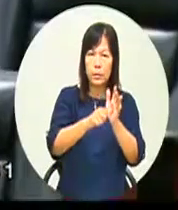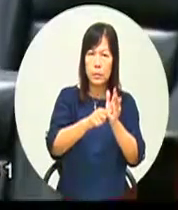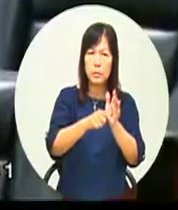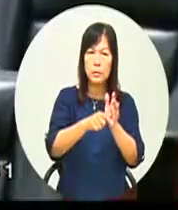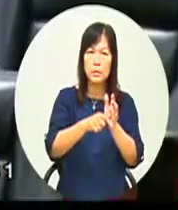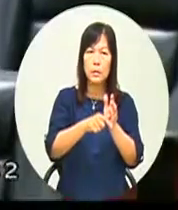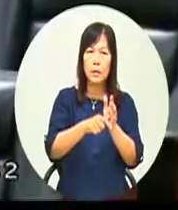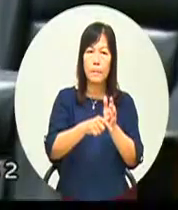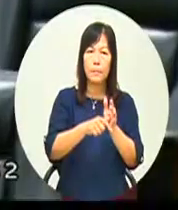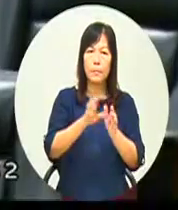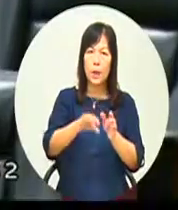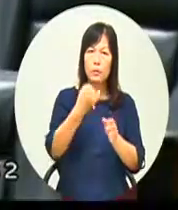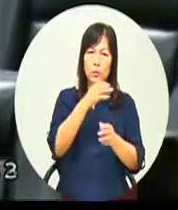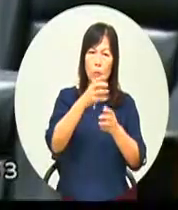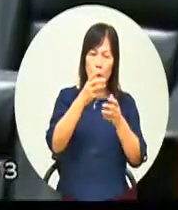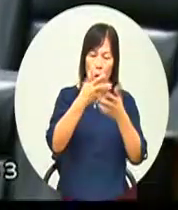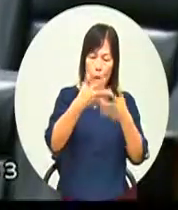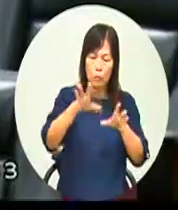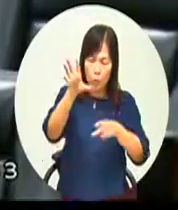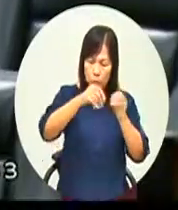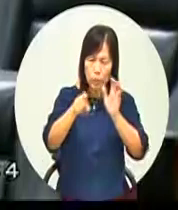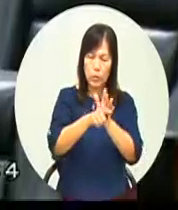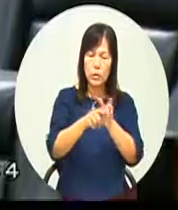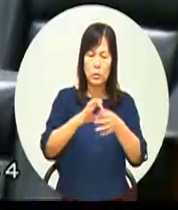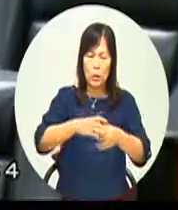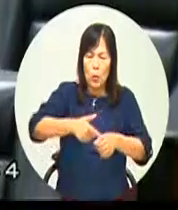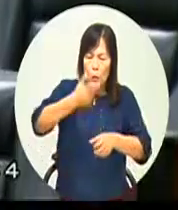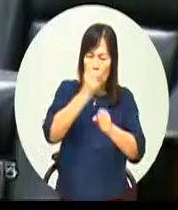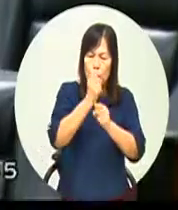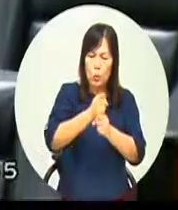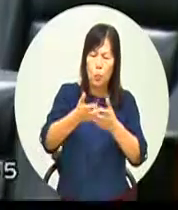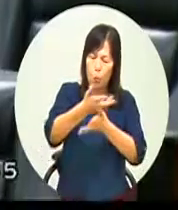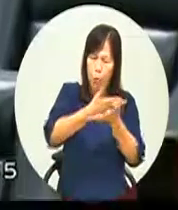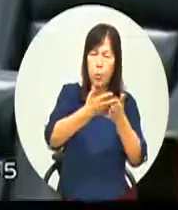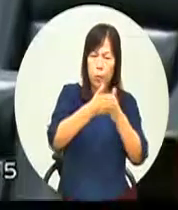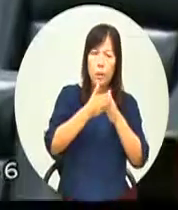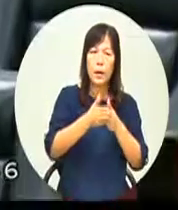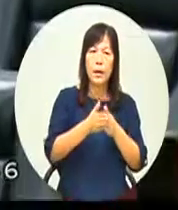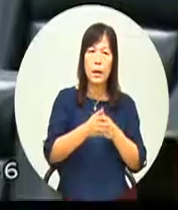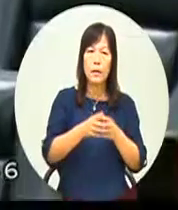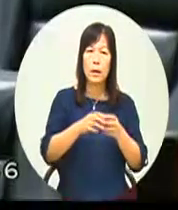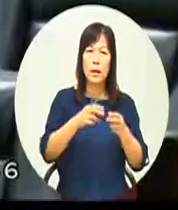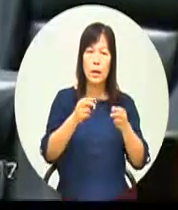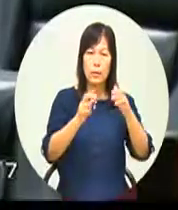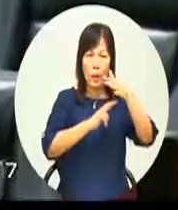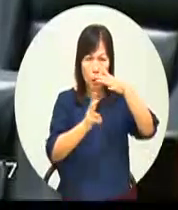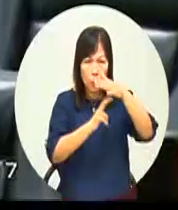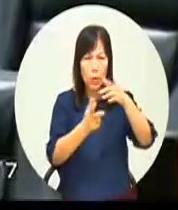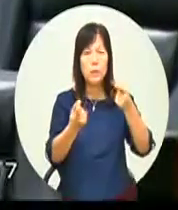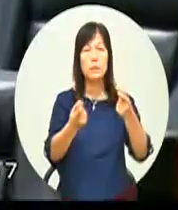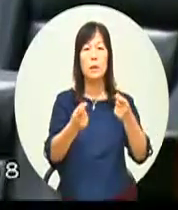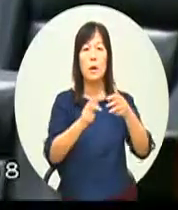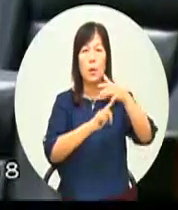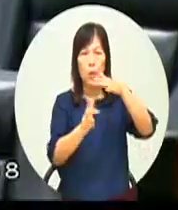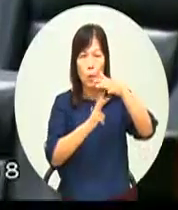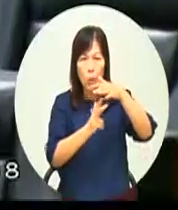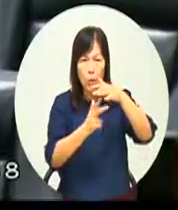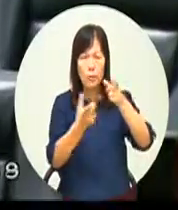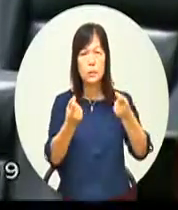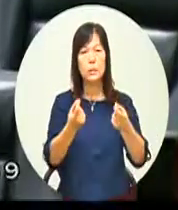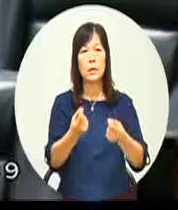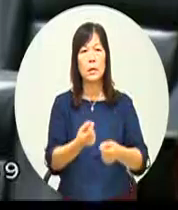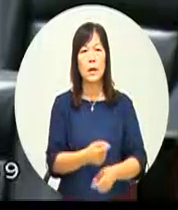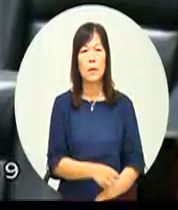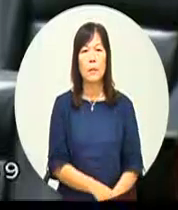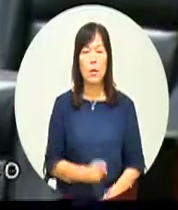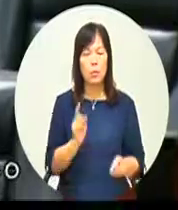机，有最多的资源的时候，赶快去做更多的沟通。包括国道七号，其实国道七号，其实我是不